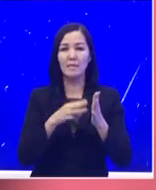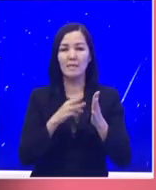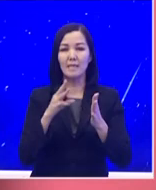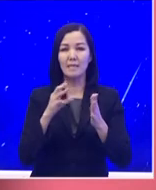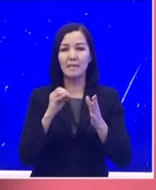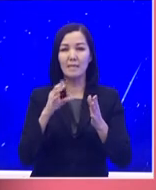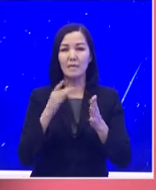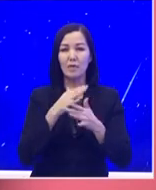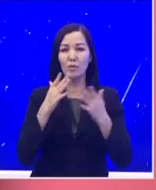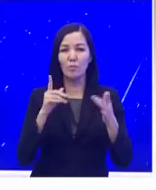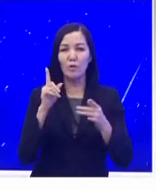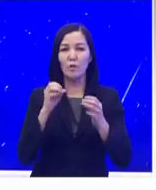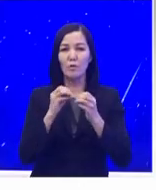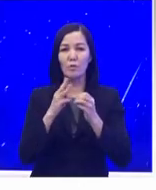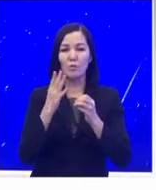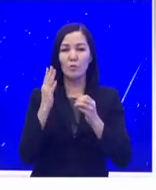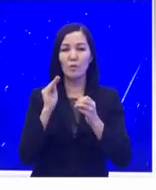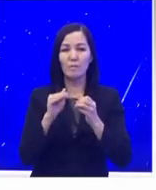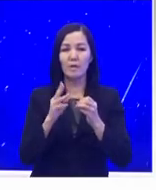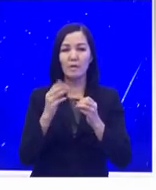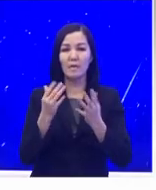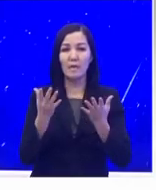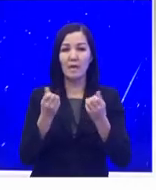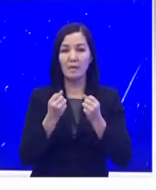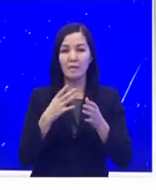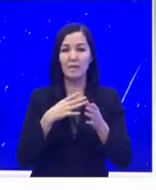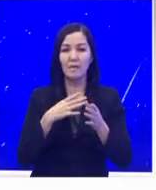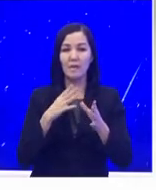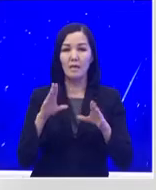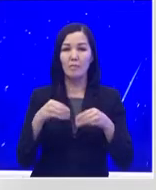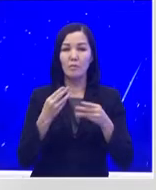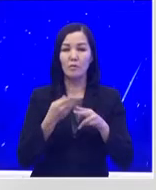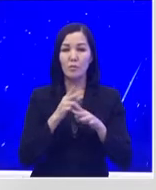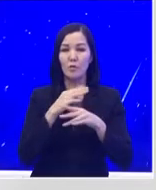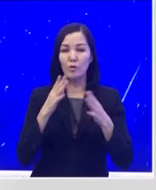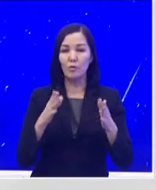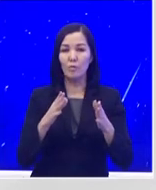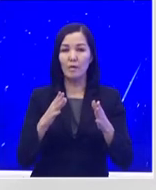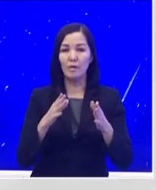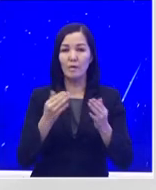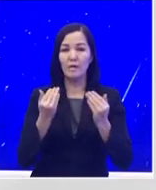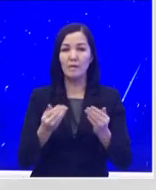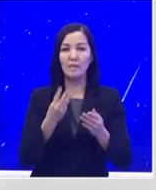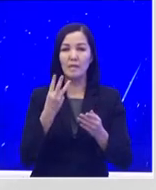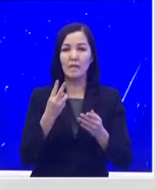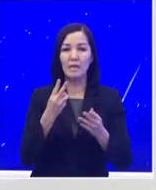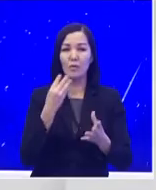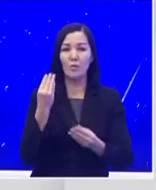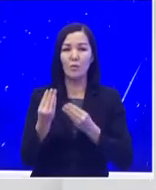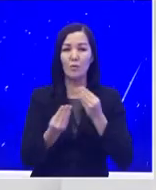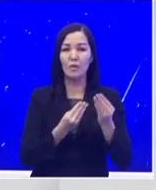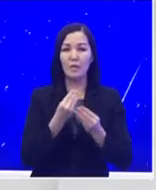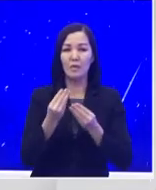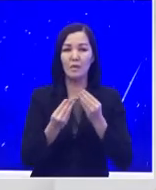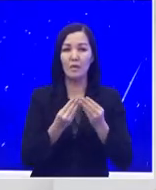көбейіп, қолына 114 000 теңге тиеді мыс. Елтіп ерушілер көп. Құзырлы мекеме өкілдері аталған екі ойында қаржы